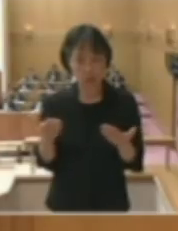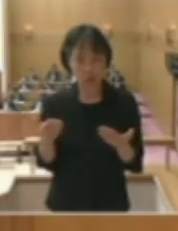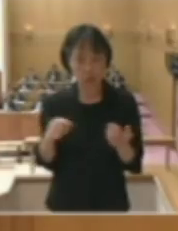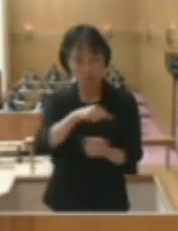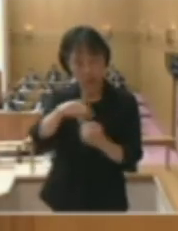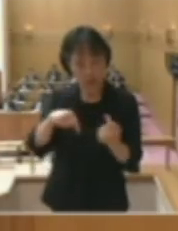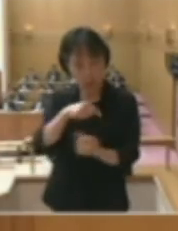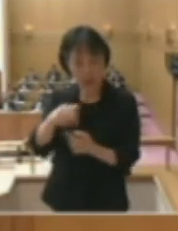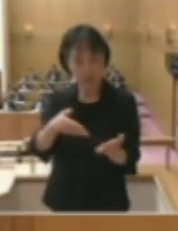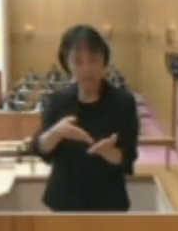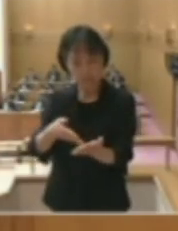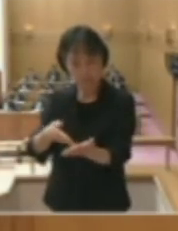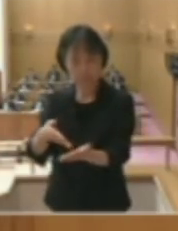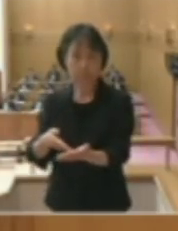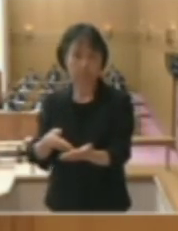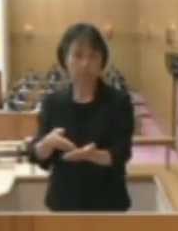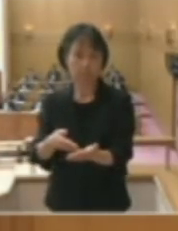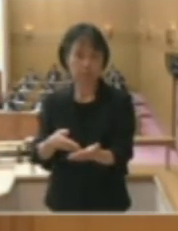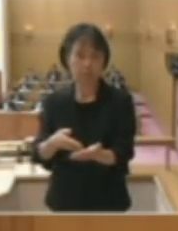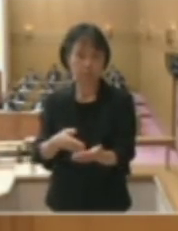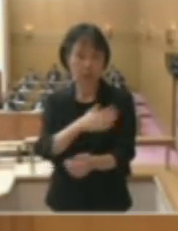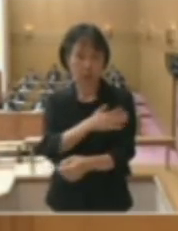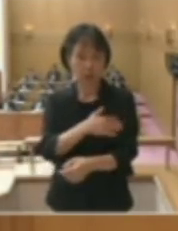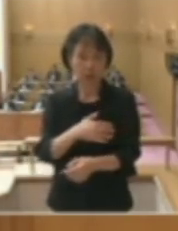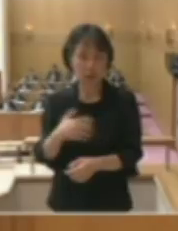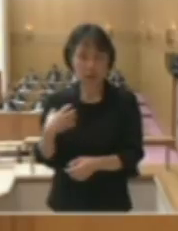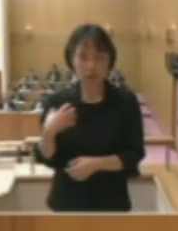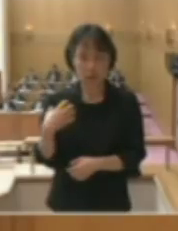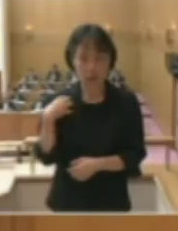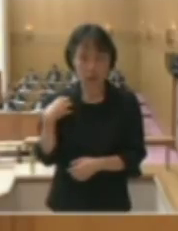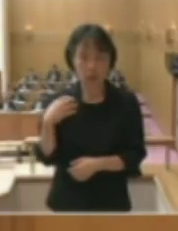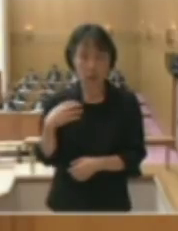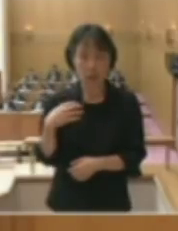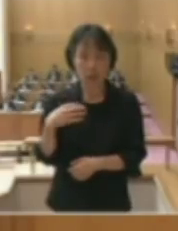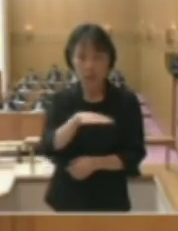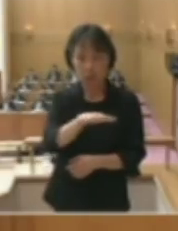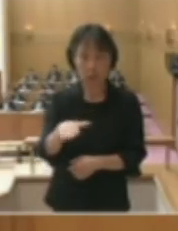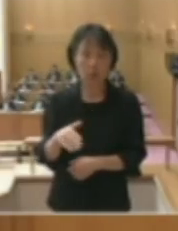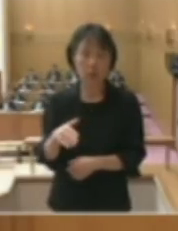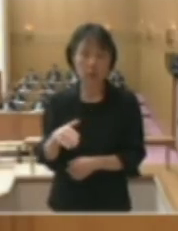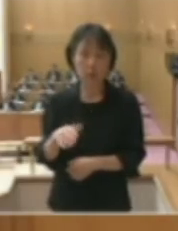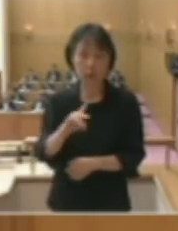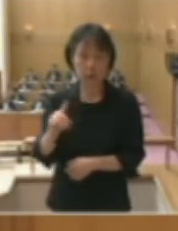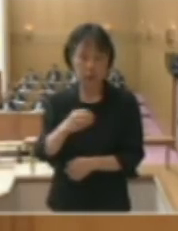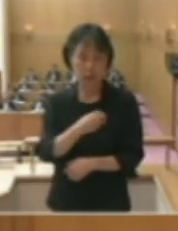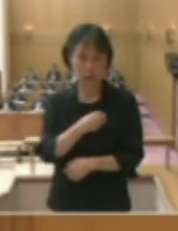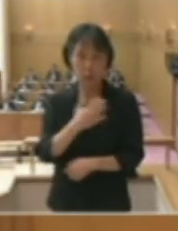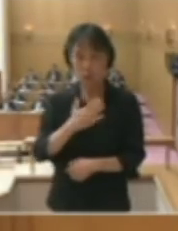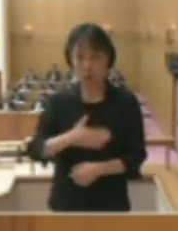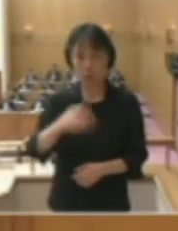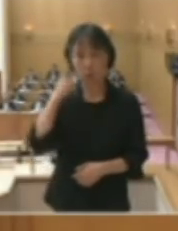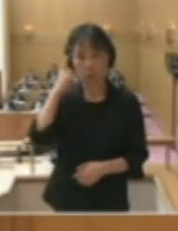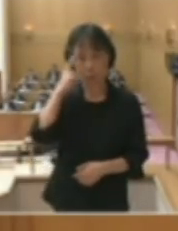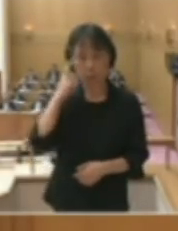であることは、議員も十分ご承知のことと思います。 実行助言が一番大事です。 次に